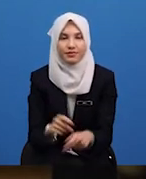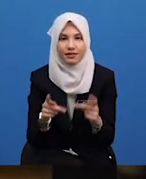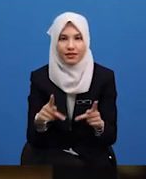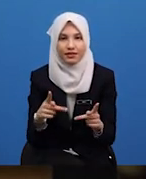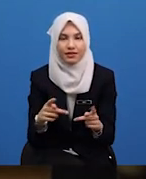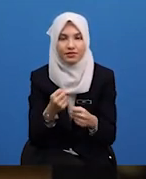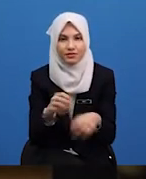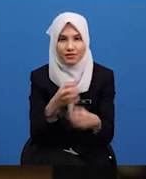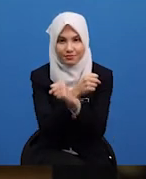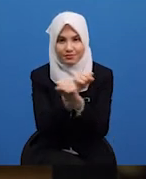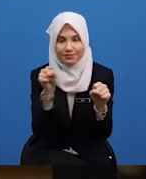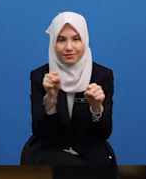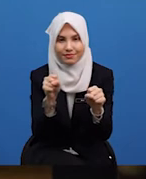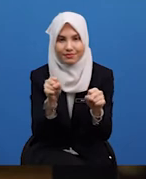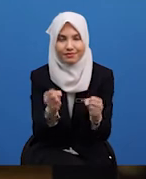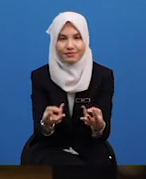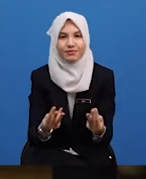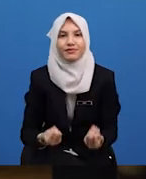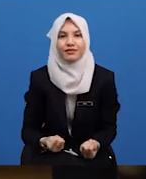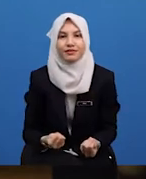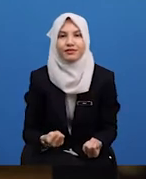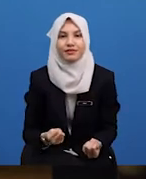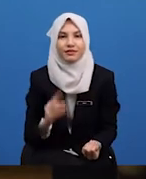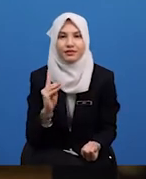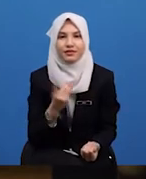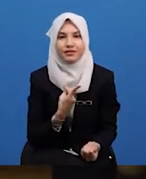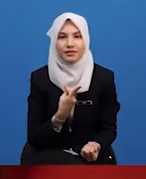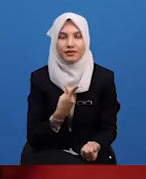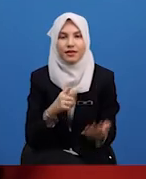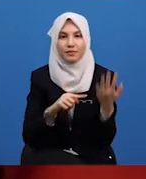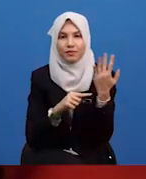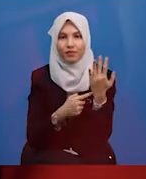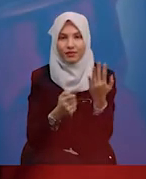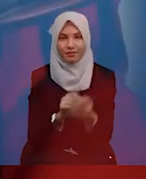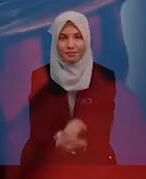Kalau sudah bersedia, ayuh murid-murid, kita mainkan latihan tremolo.